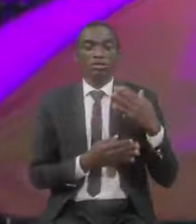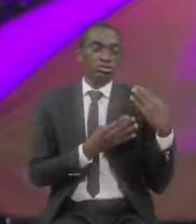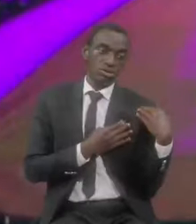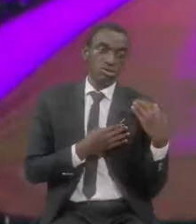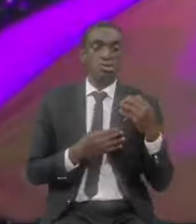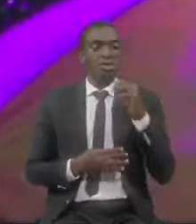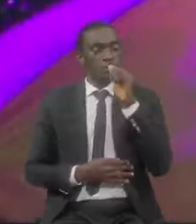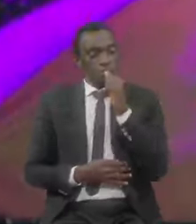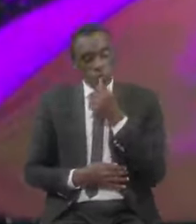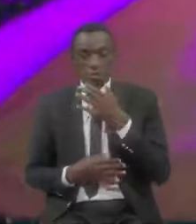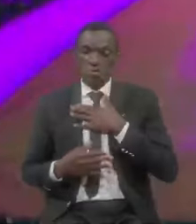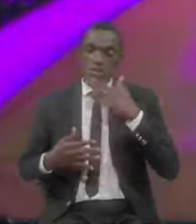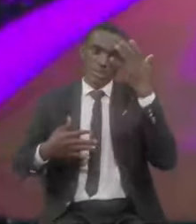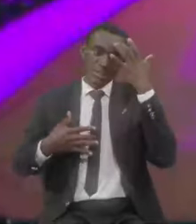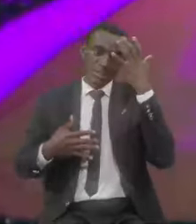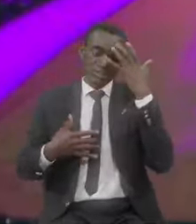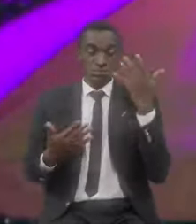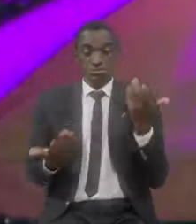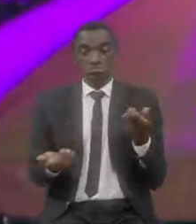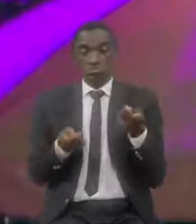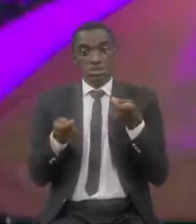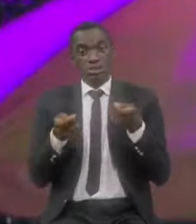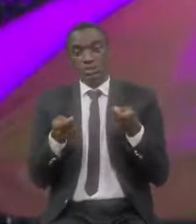Que je vais supporter ma maladie.